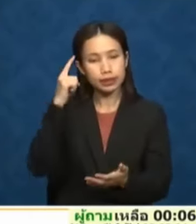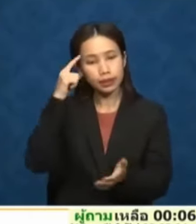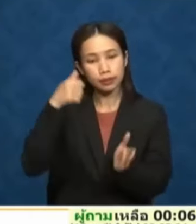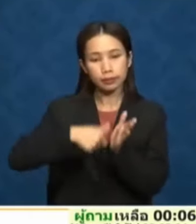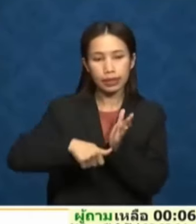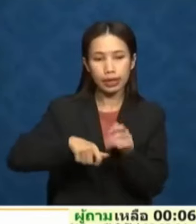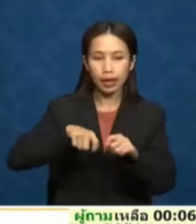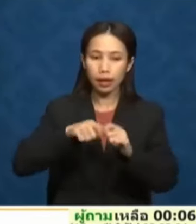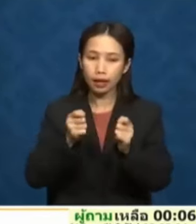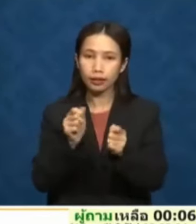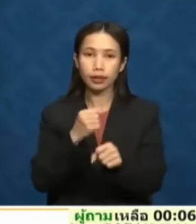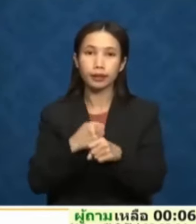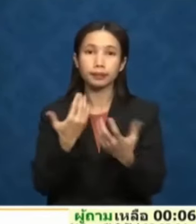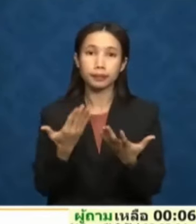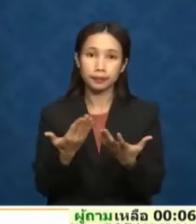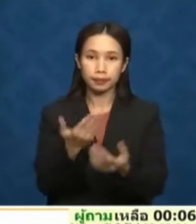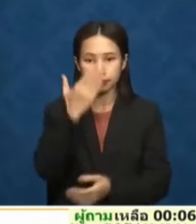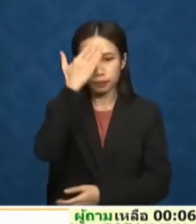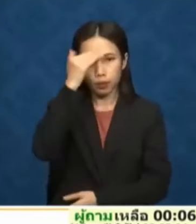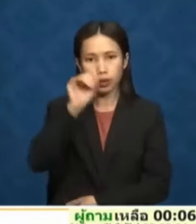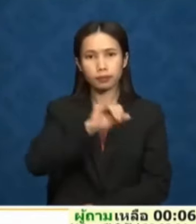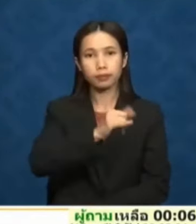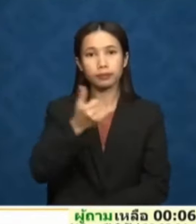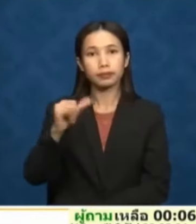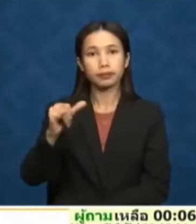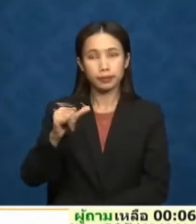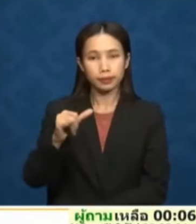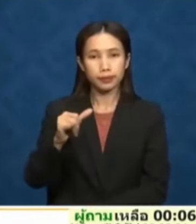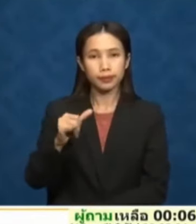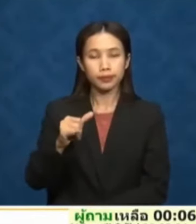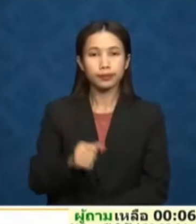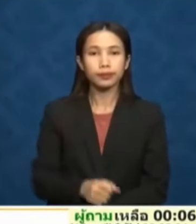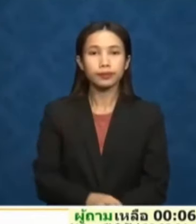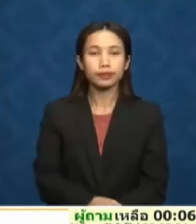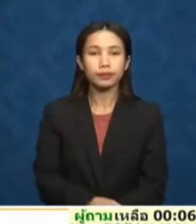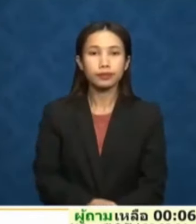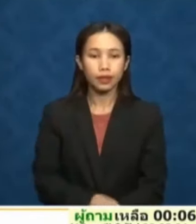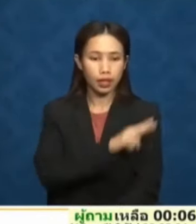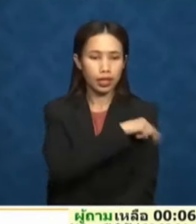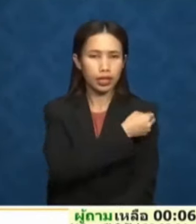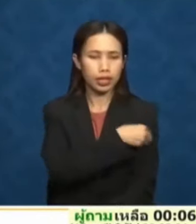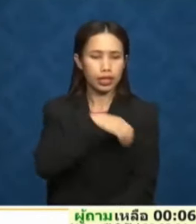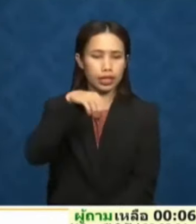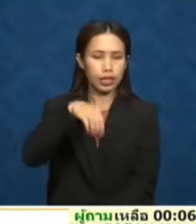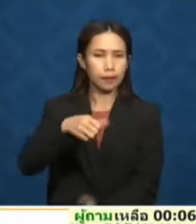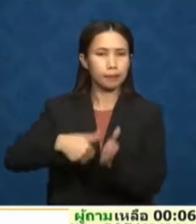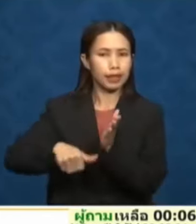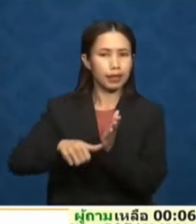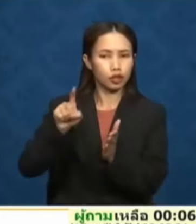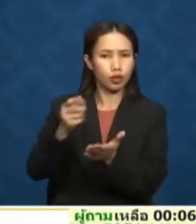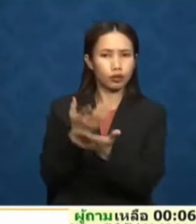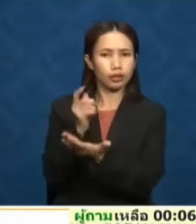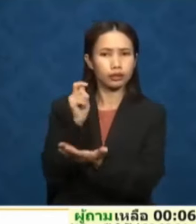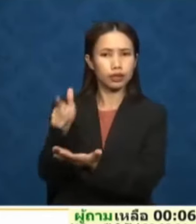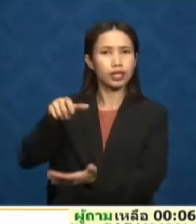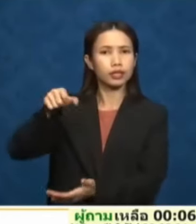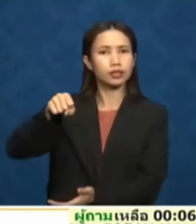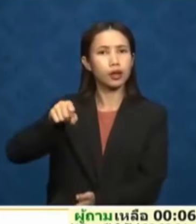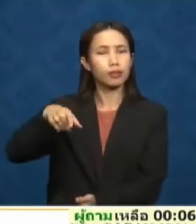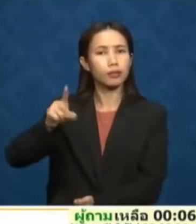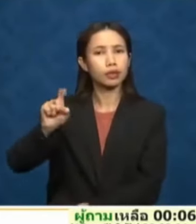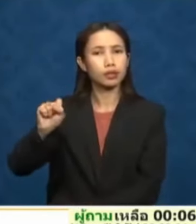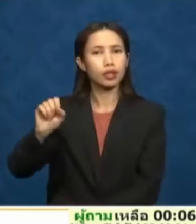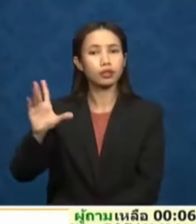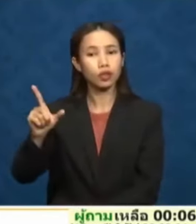เอย่างไรเพราะบางส่วนเนี่ยบางส่วนนะครับคลินิกเป็นหนี้สปสชเพราะ